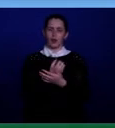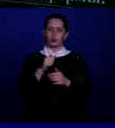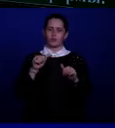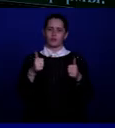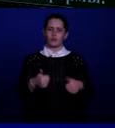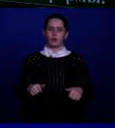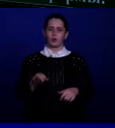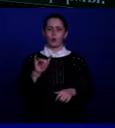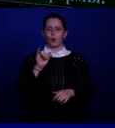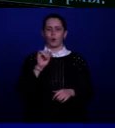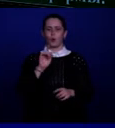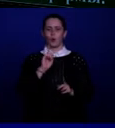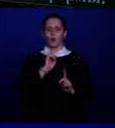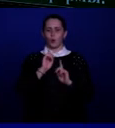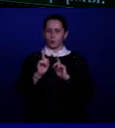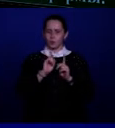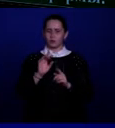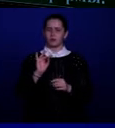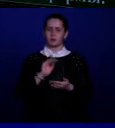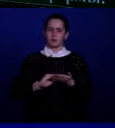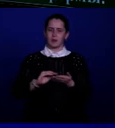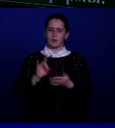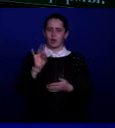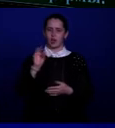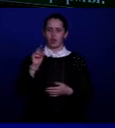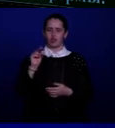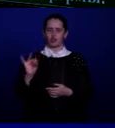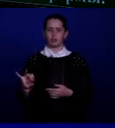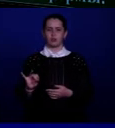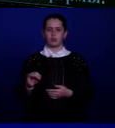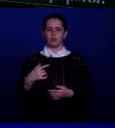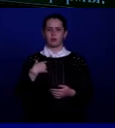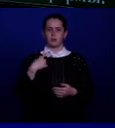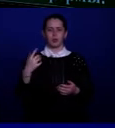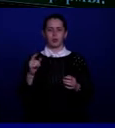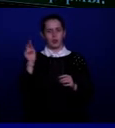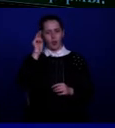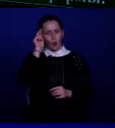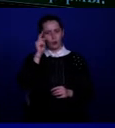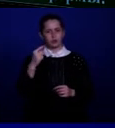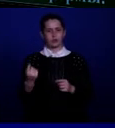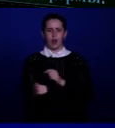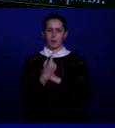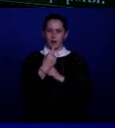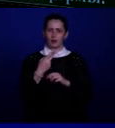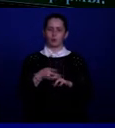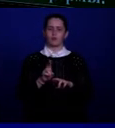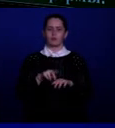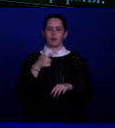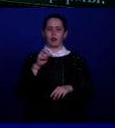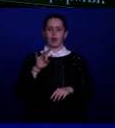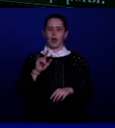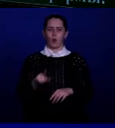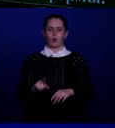форме в устной и письменной речи. Мы научились образовывать глаголы неопределенной формы.